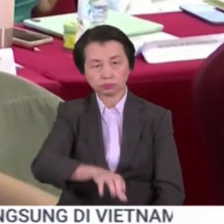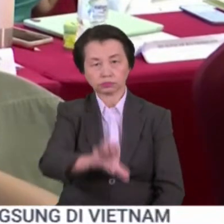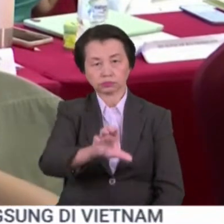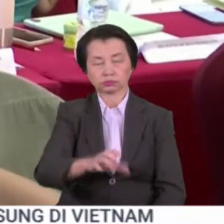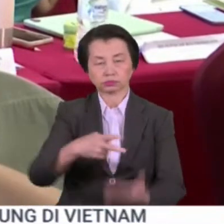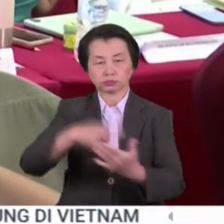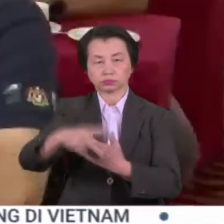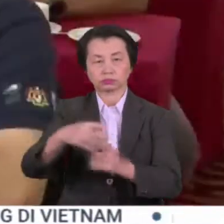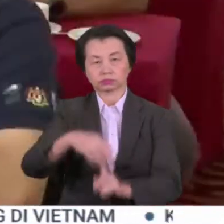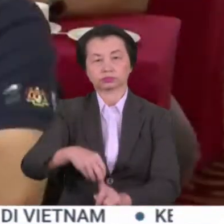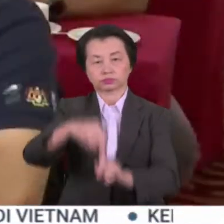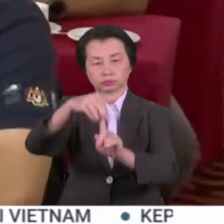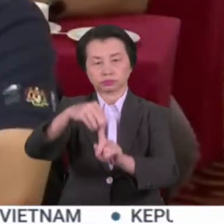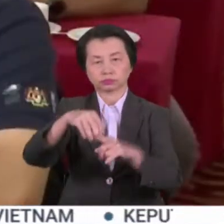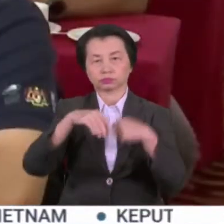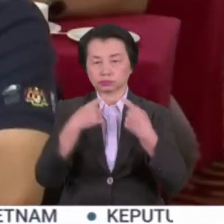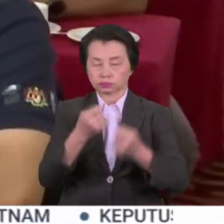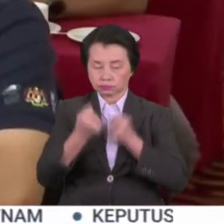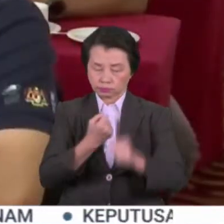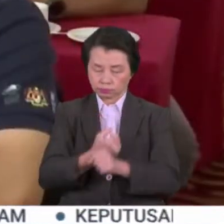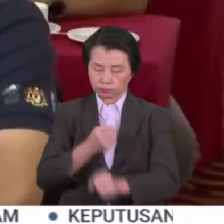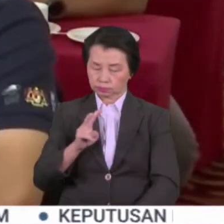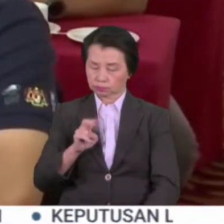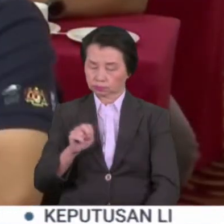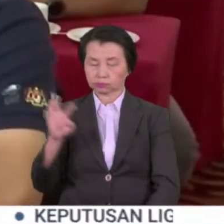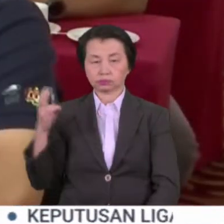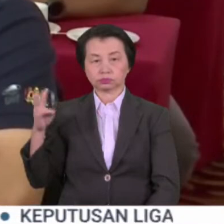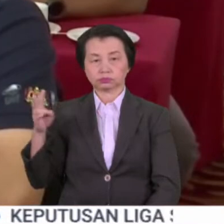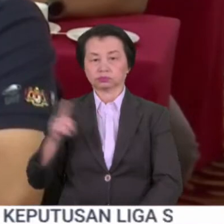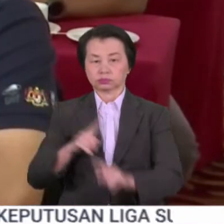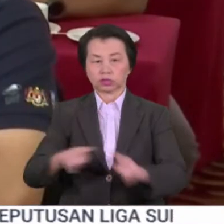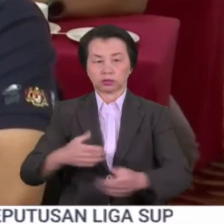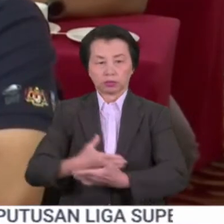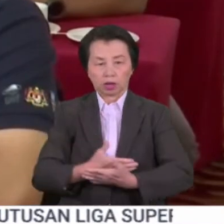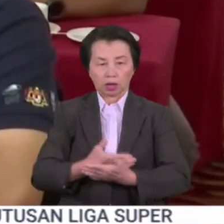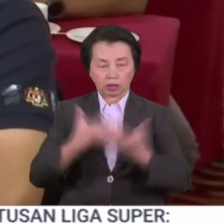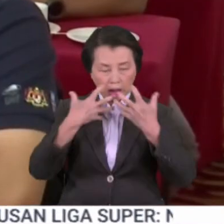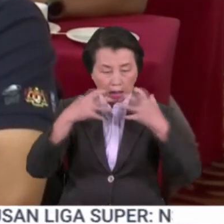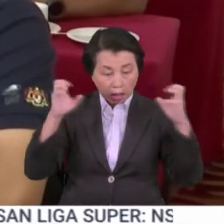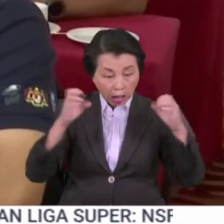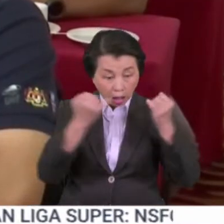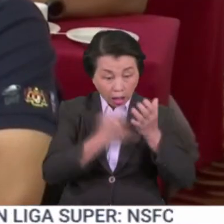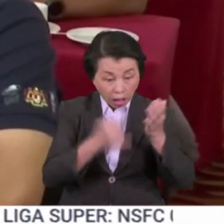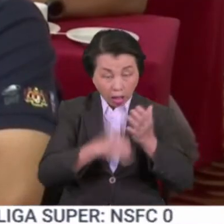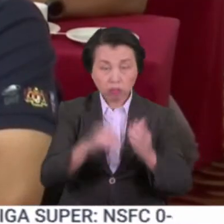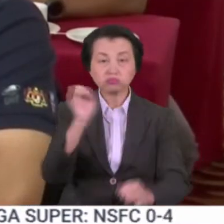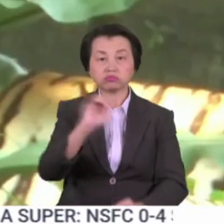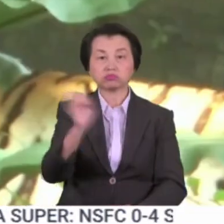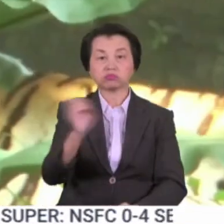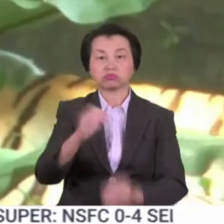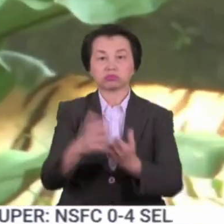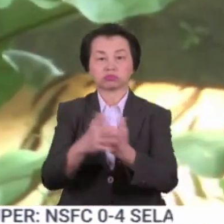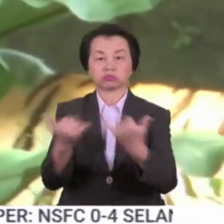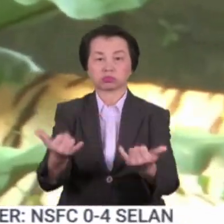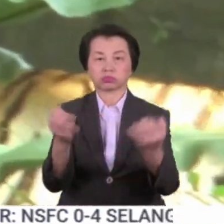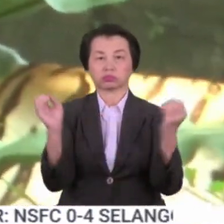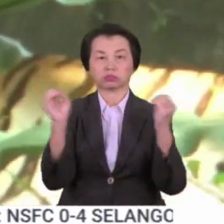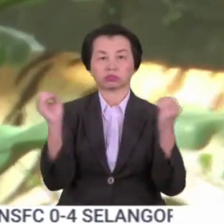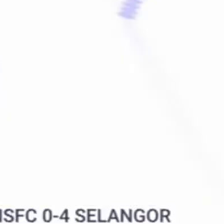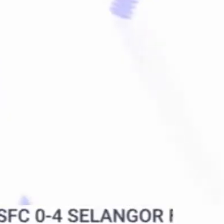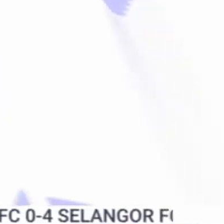khas itu dilakukan sejak 2017 namun tiada anak harimau melayat berjaya dihasilkan ini